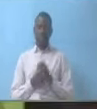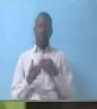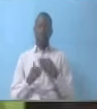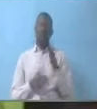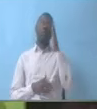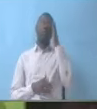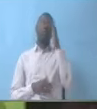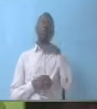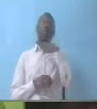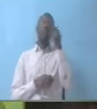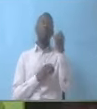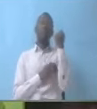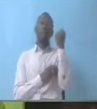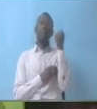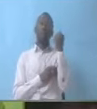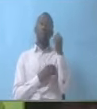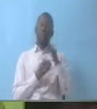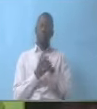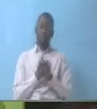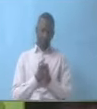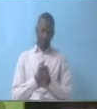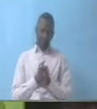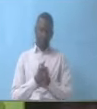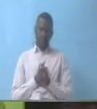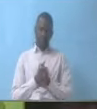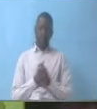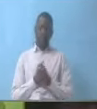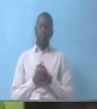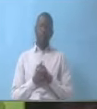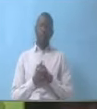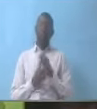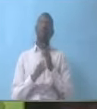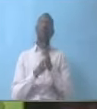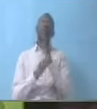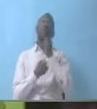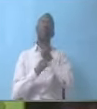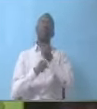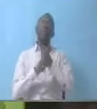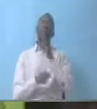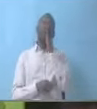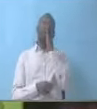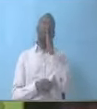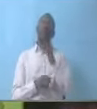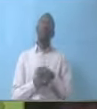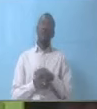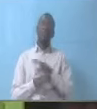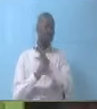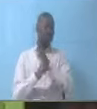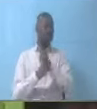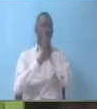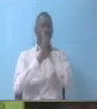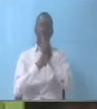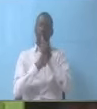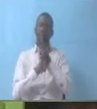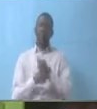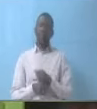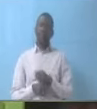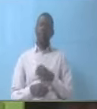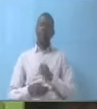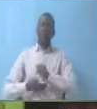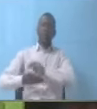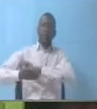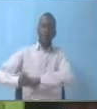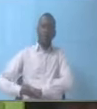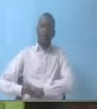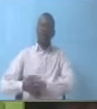لورد جاد اوف باور اند مايت ذا كرييتور سستينر اند